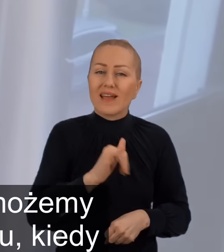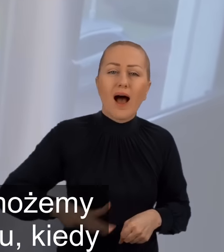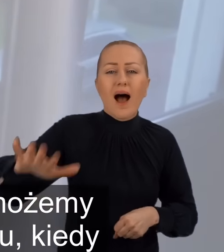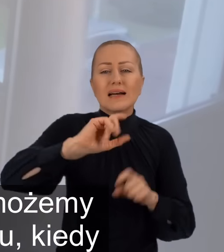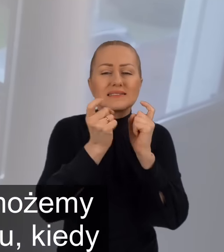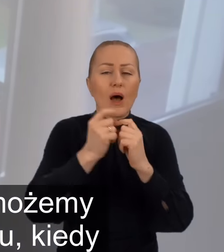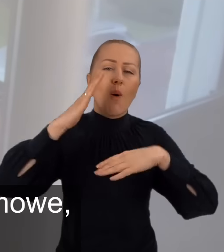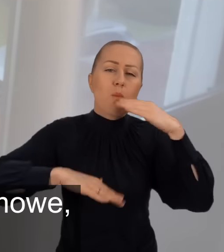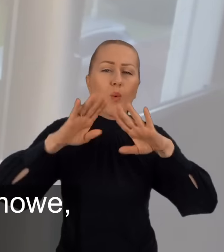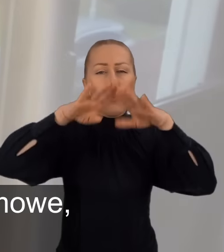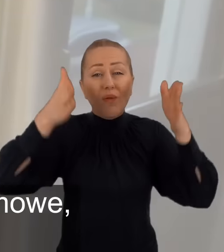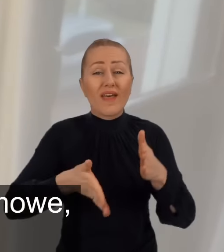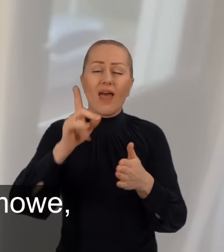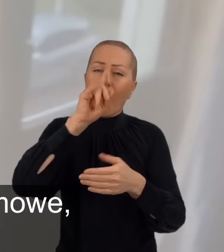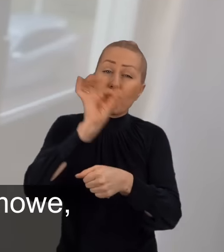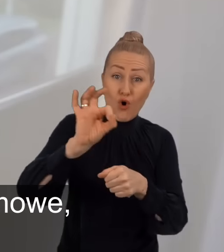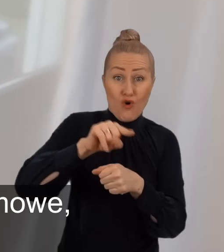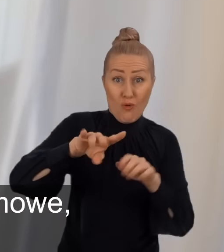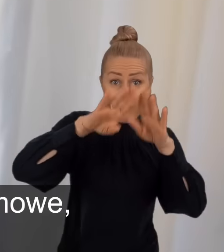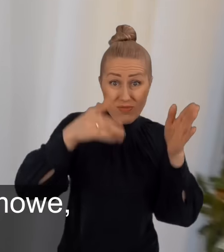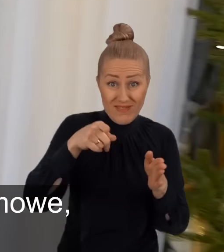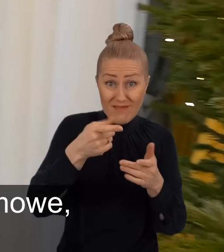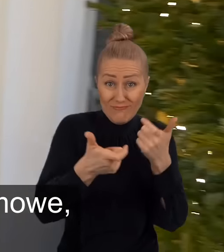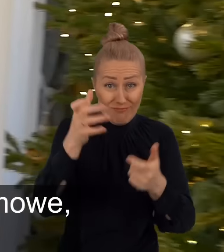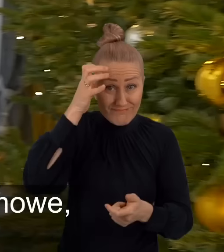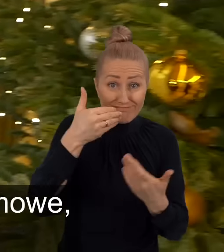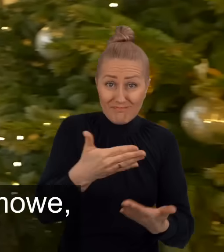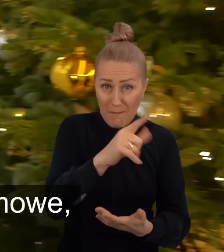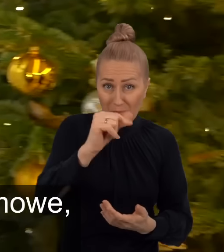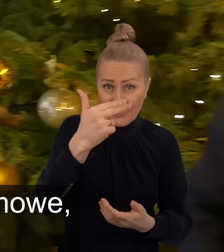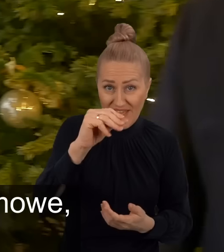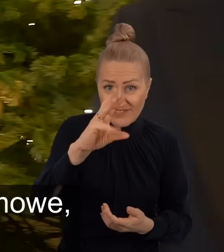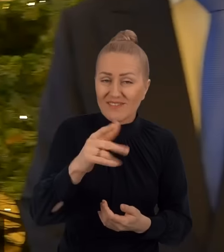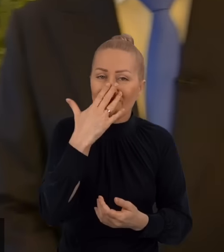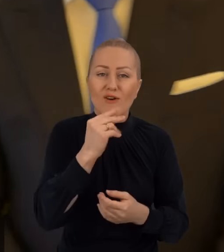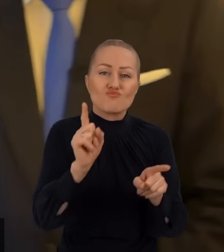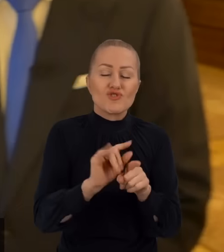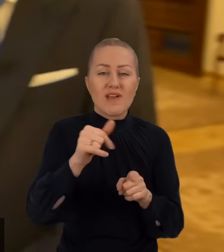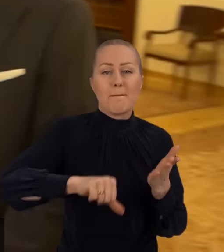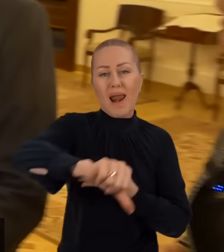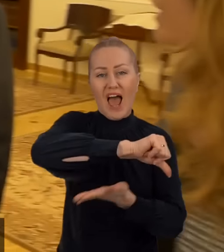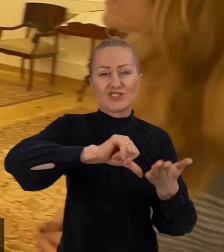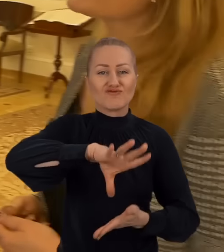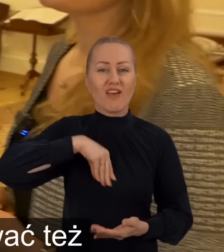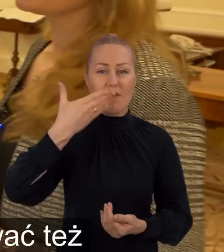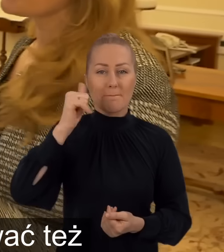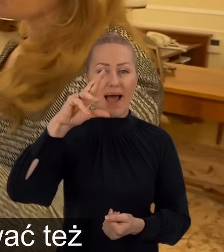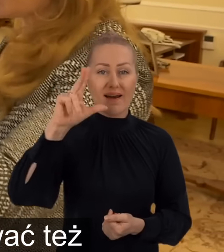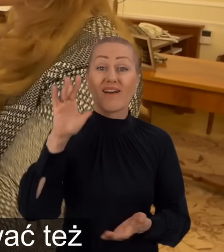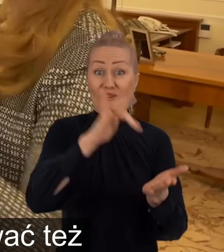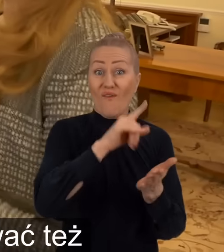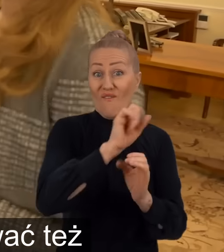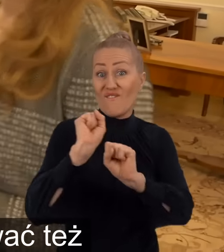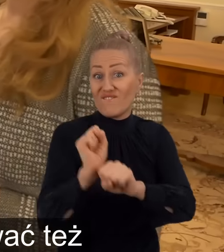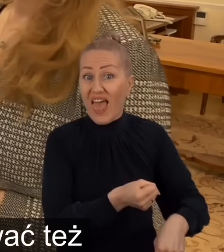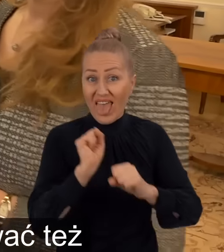tamtego okresu, kiedy Pniewski projektował budynki sejmowe, nawiązuje do placu Świętego Marka w Wenecji. Ach tak. I tutaj